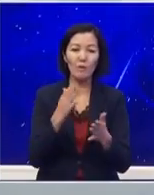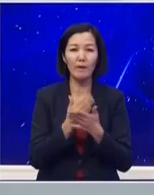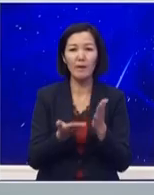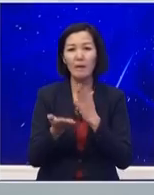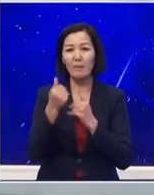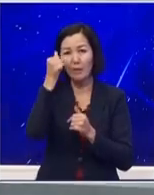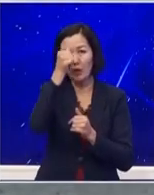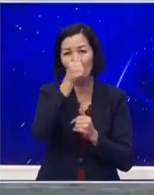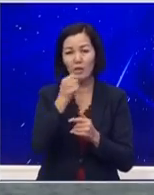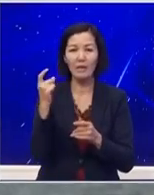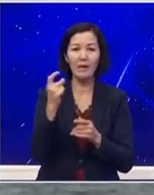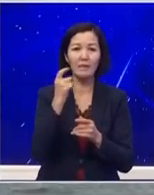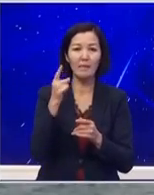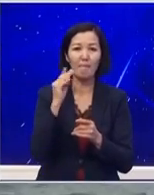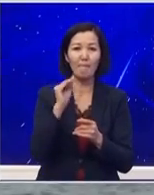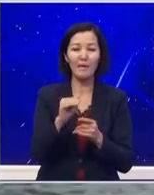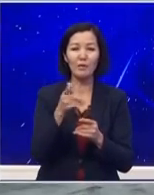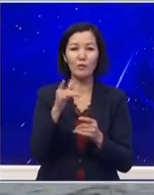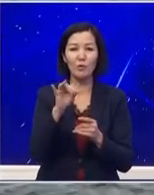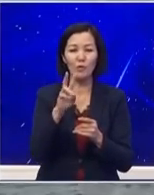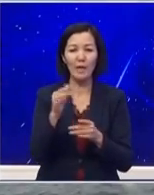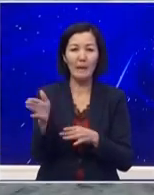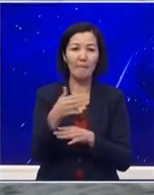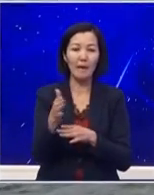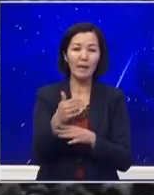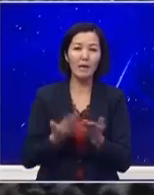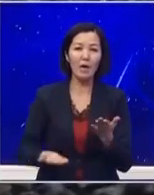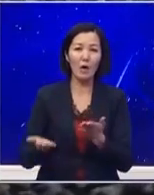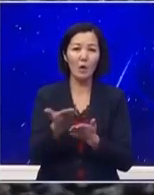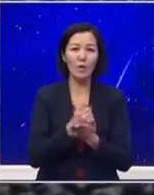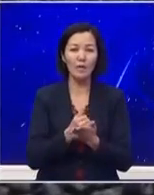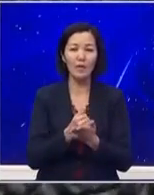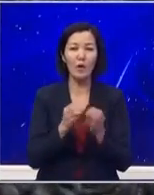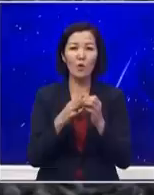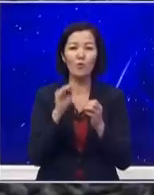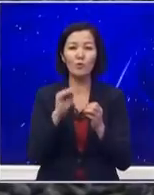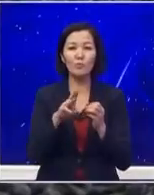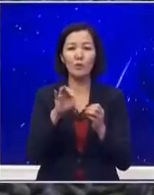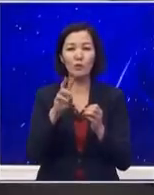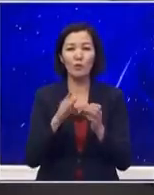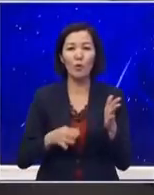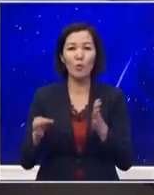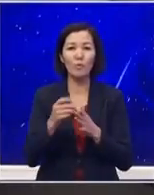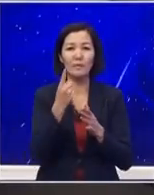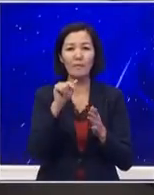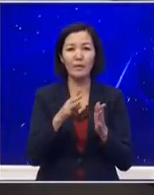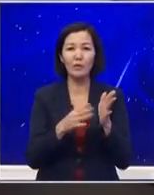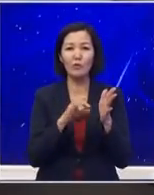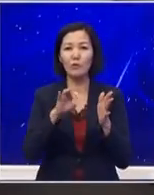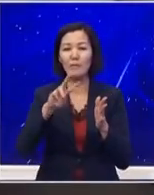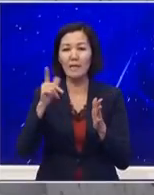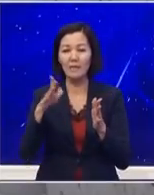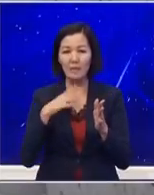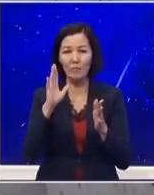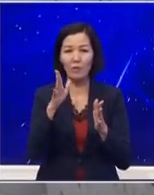шаруашылығымен айналысатын шаруалар 1000 тонна тауарлы балық аулады. Биылғы меже 13 000 тонна. Ол үшін облыста құны 1,9 миллиард теңге